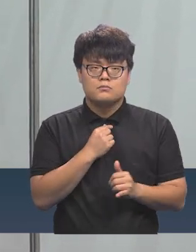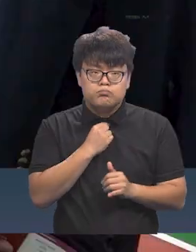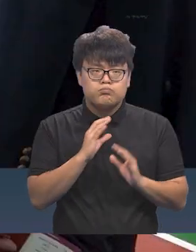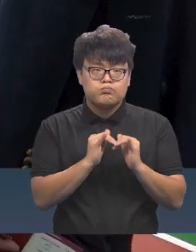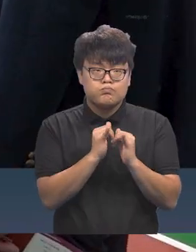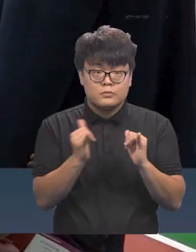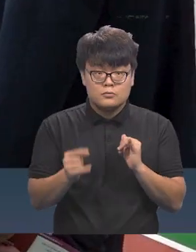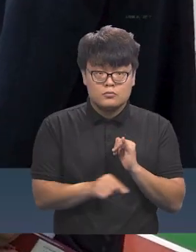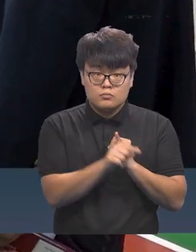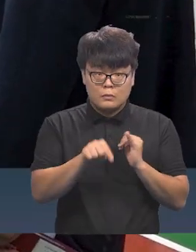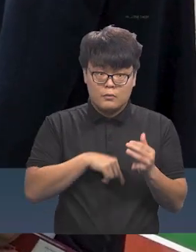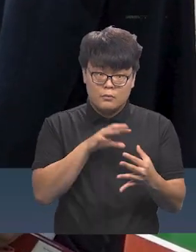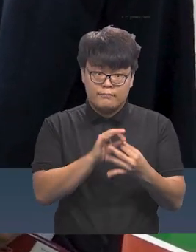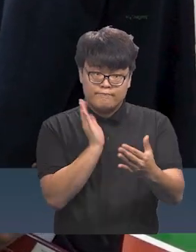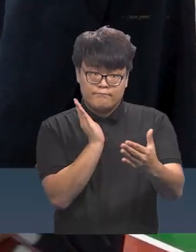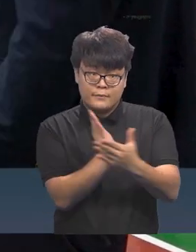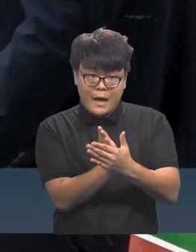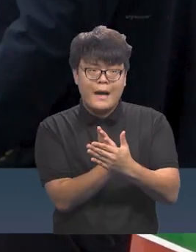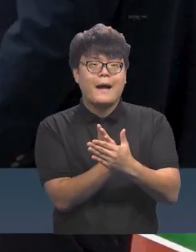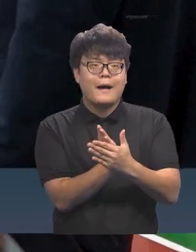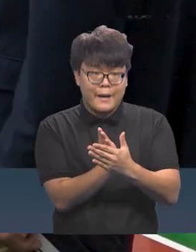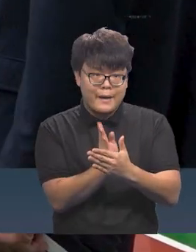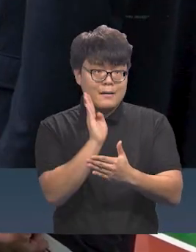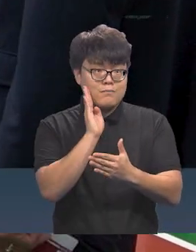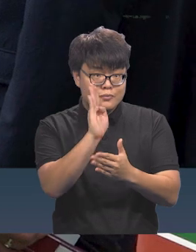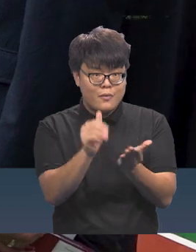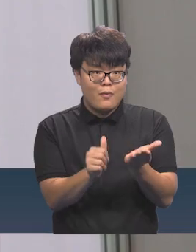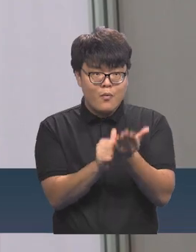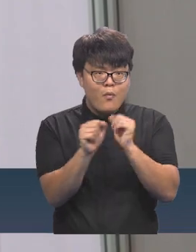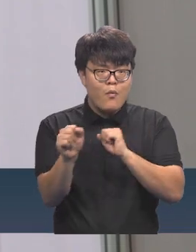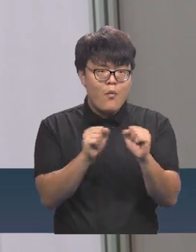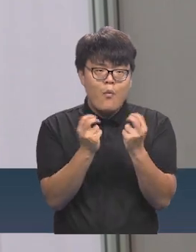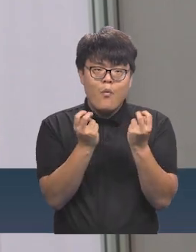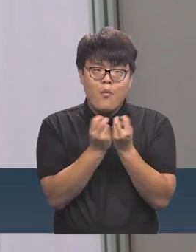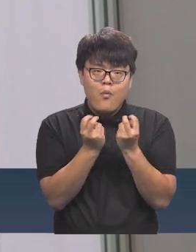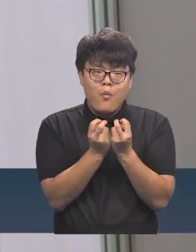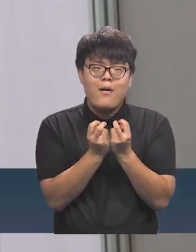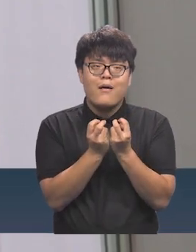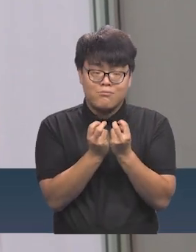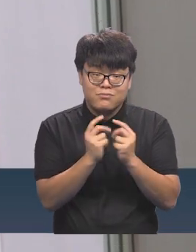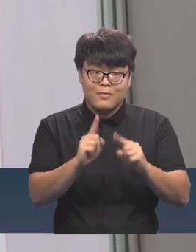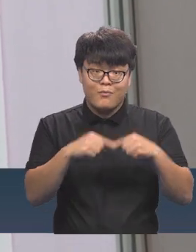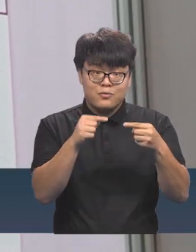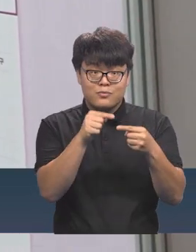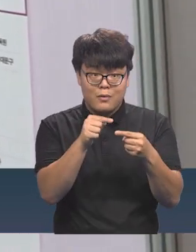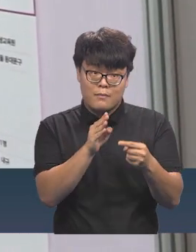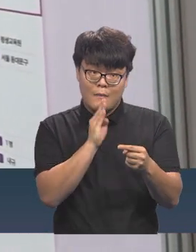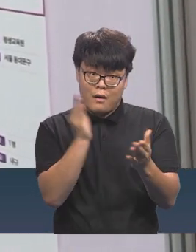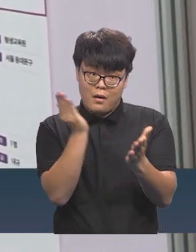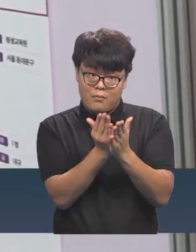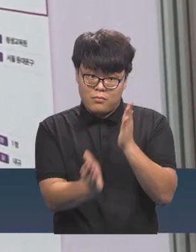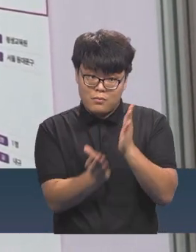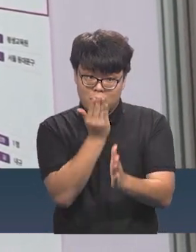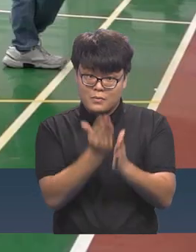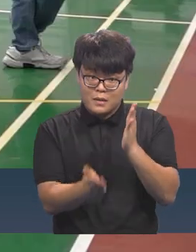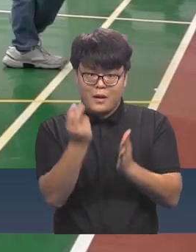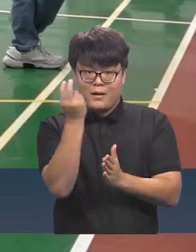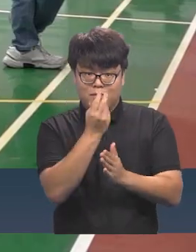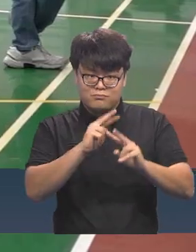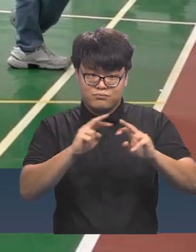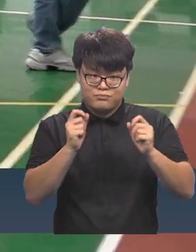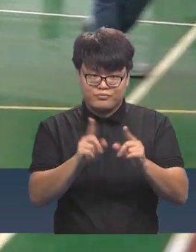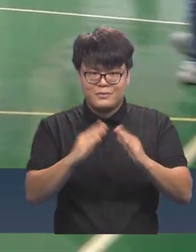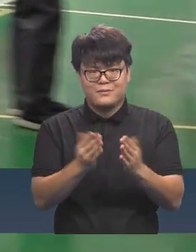원하는 구민들이 자신에게 맞는 일자리를 찾아 미래를 설계하고 참여 기업들이 적합한 인재를 발굴하는